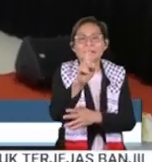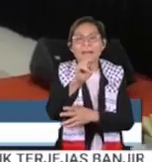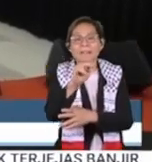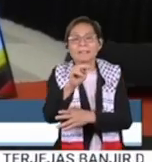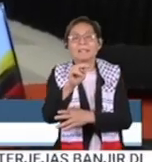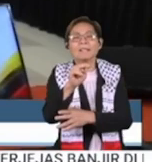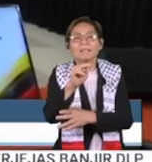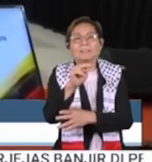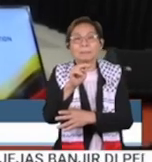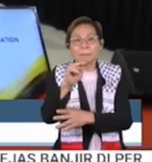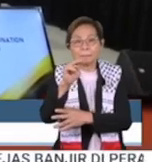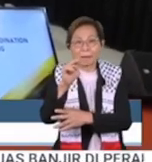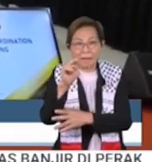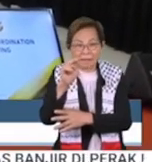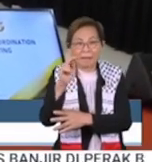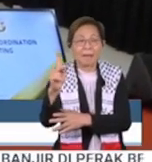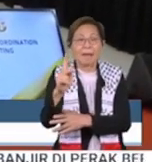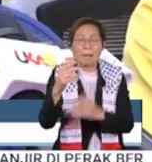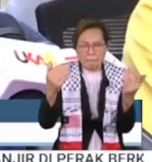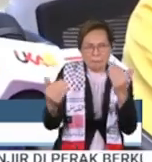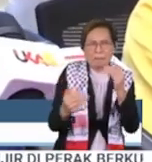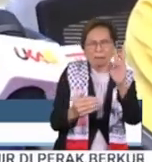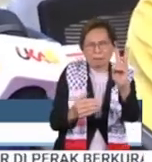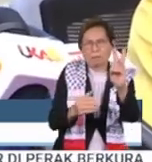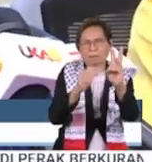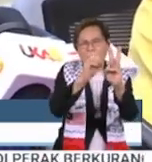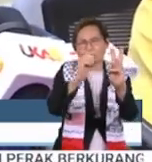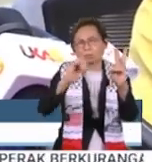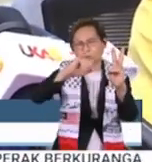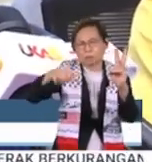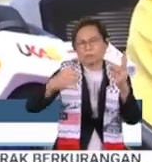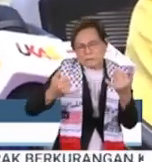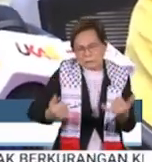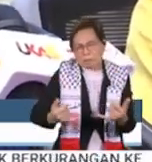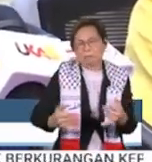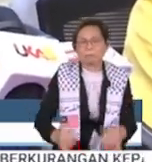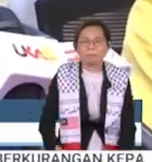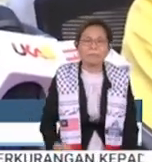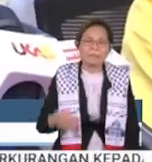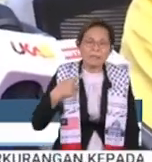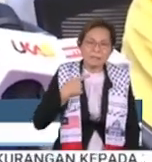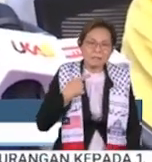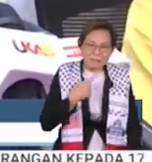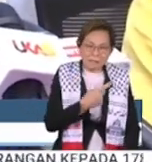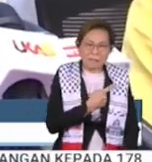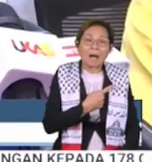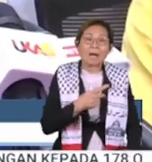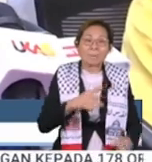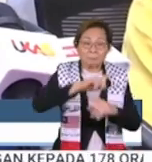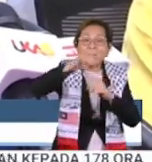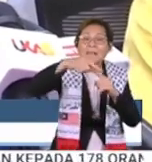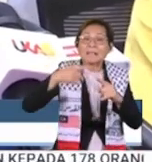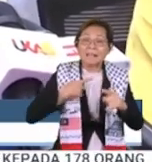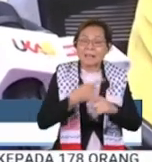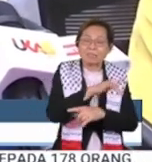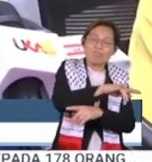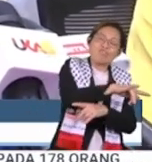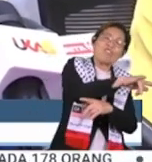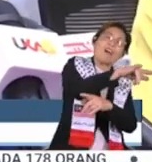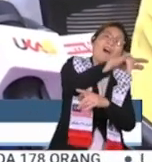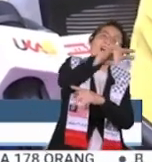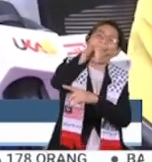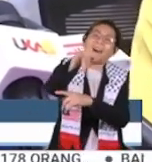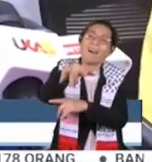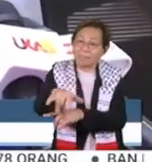negeri GDP berbanding kini hanya 600 juta ringgit. Apabila kita ada flight kelak, contohnya, we can bring